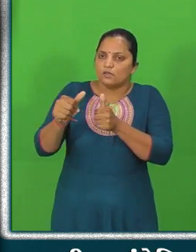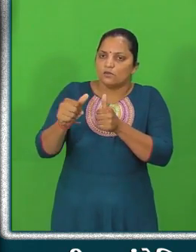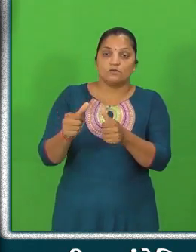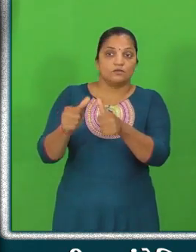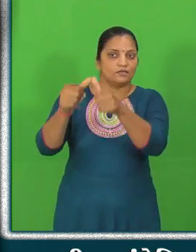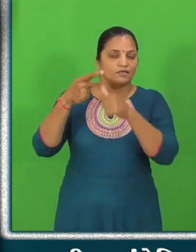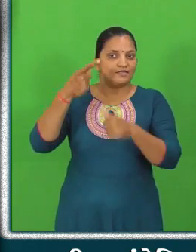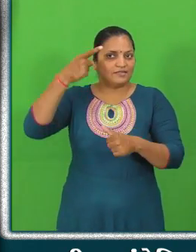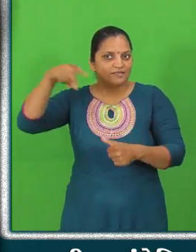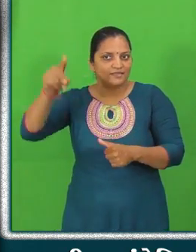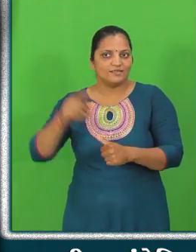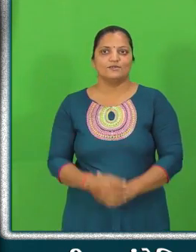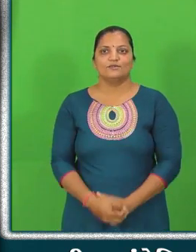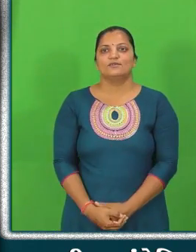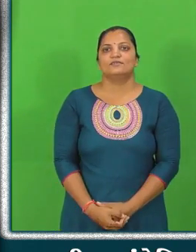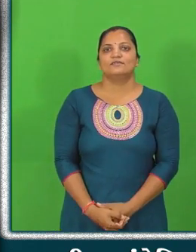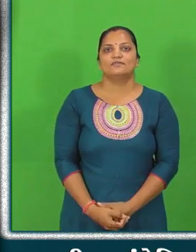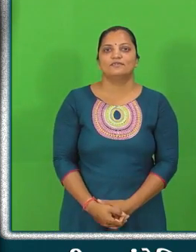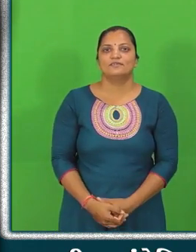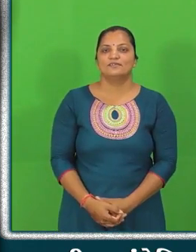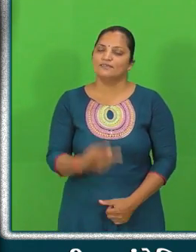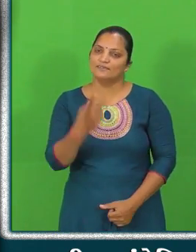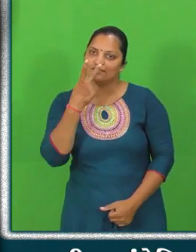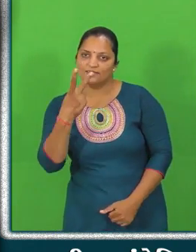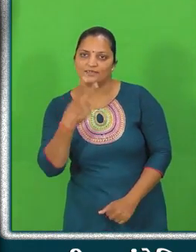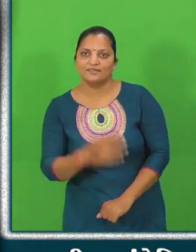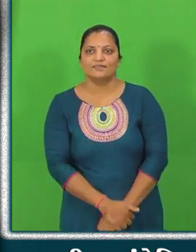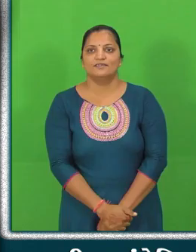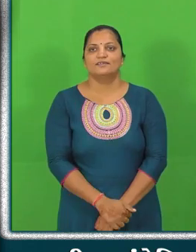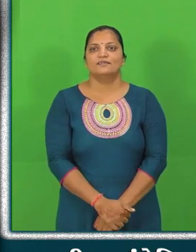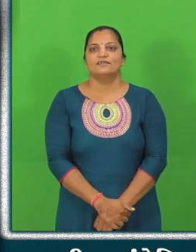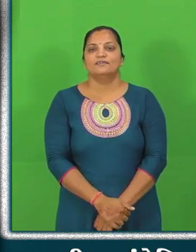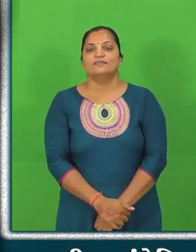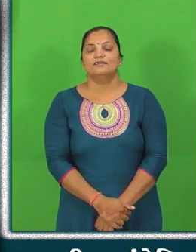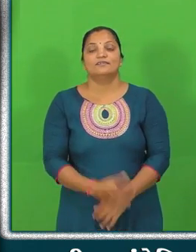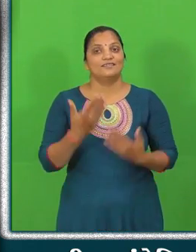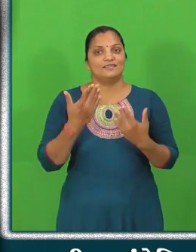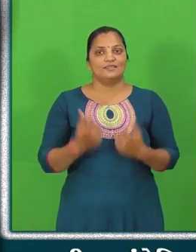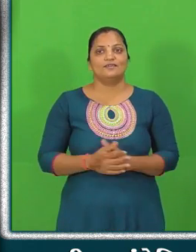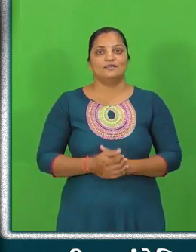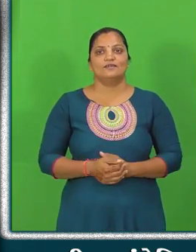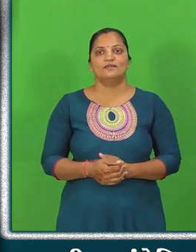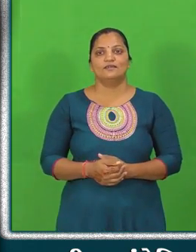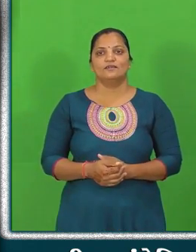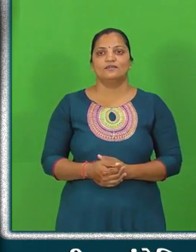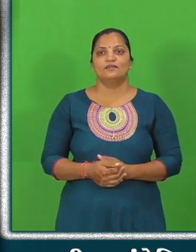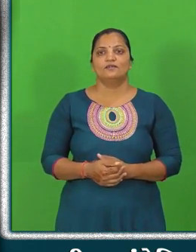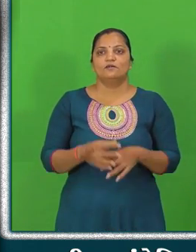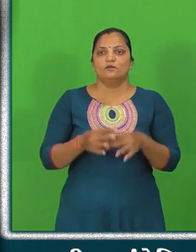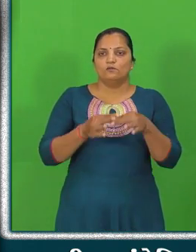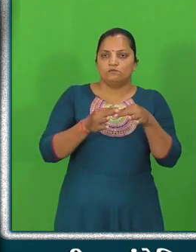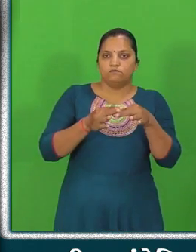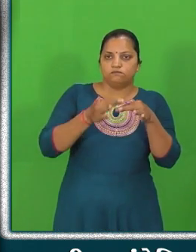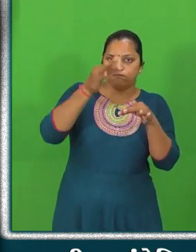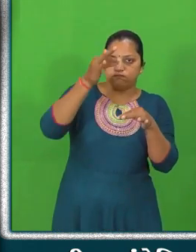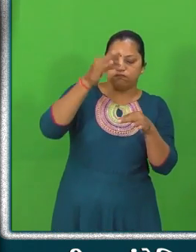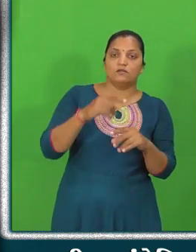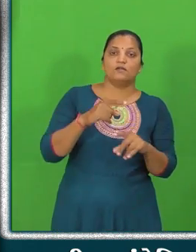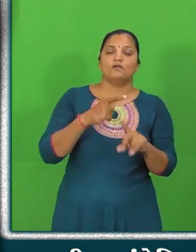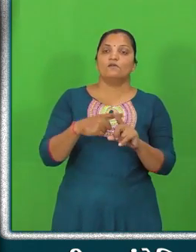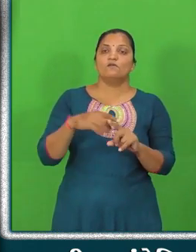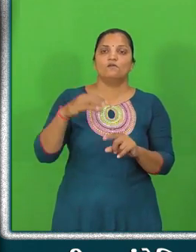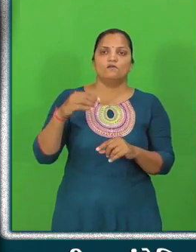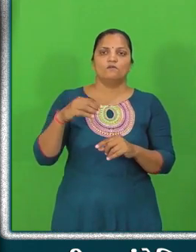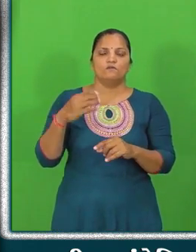વેરી ગુડ, તમારો જવાબ સાચો છે, દેખાય છે અહીંયા. ચલો હવે વસ્તુનું કદ જો, એનું પરિમાણ જો, તો વસ્તુ આટલી